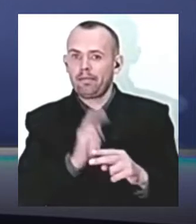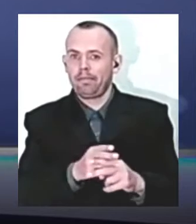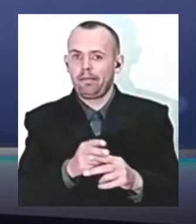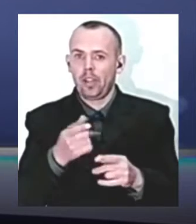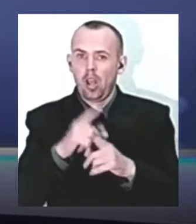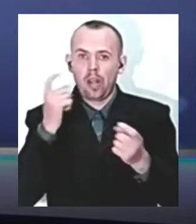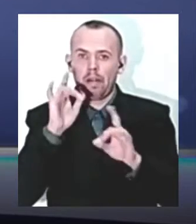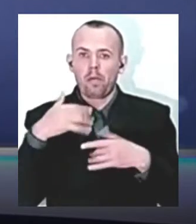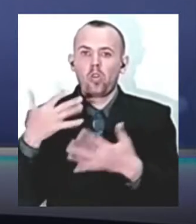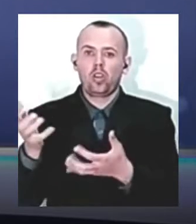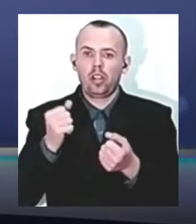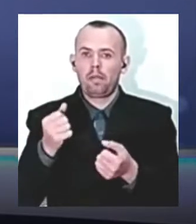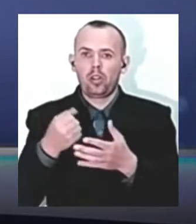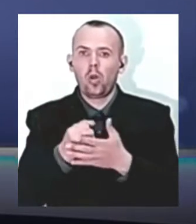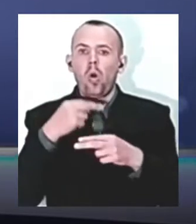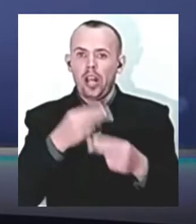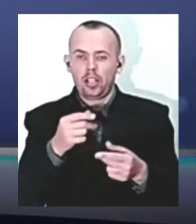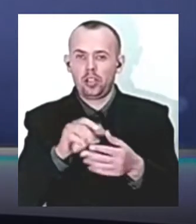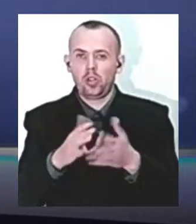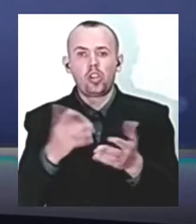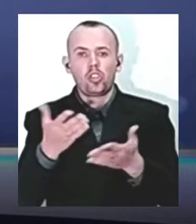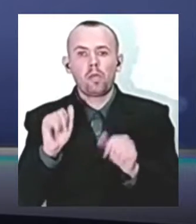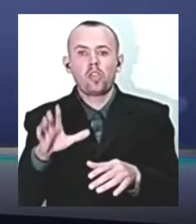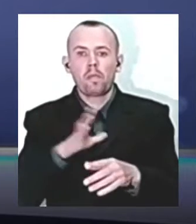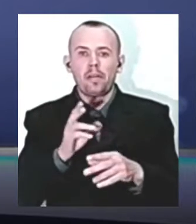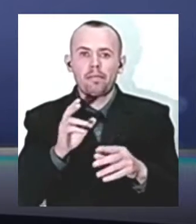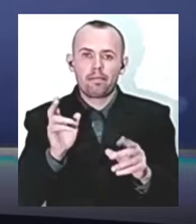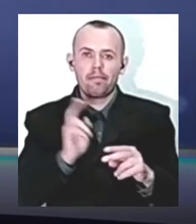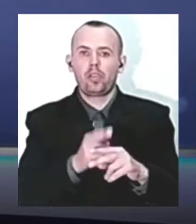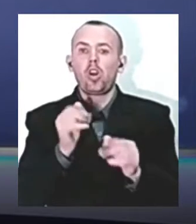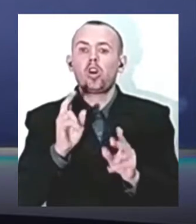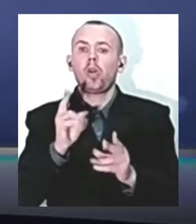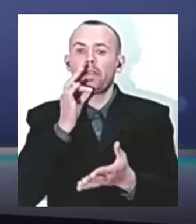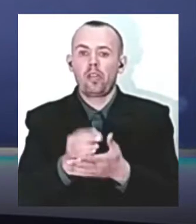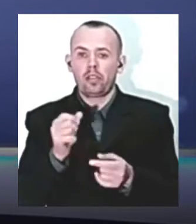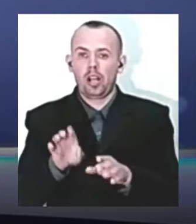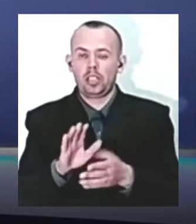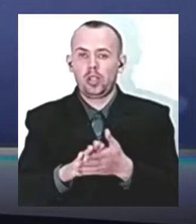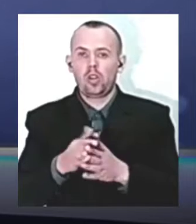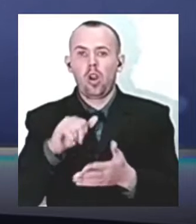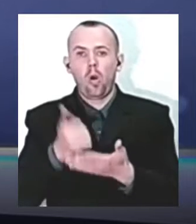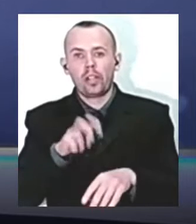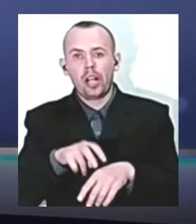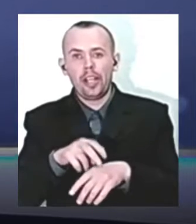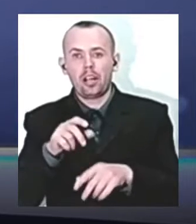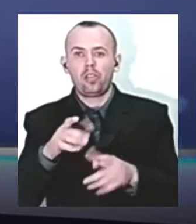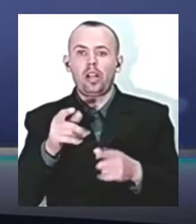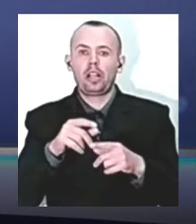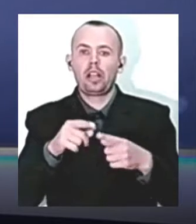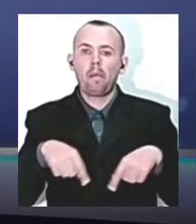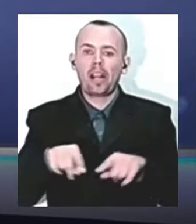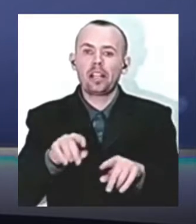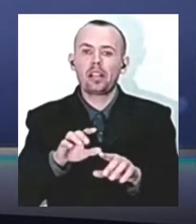якби реакцію на цю ситуацію. Чи можна було запобігти? І от хто відповідальний в такій ситуації? Головний лікар закладу, департамент чи хто саме?